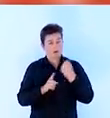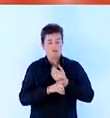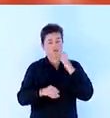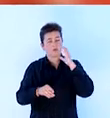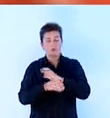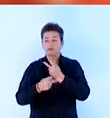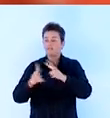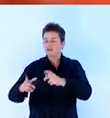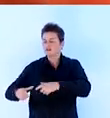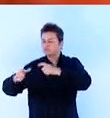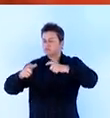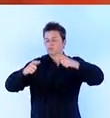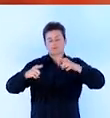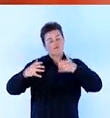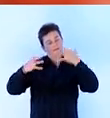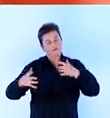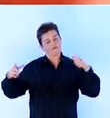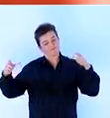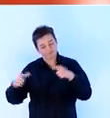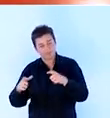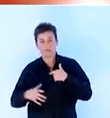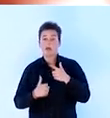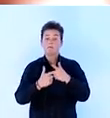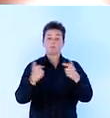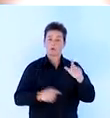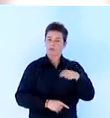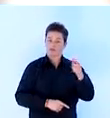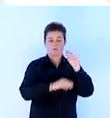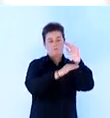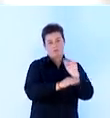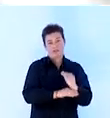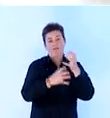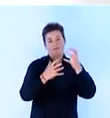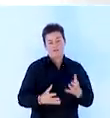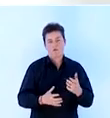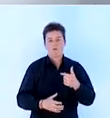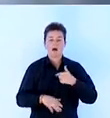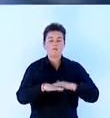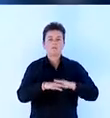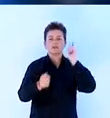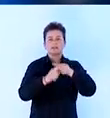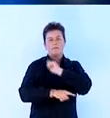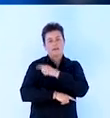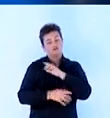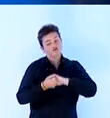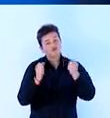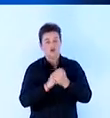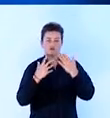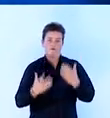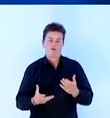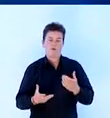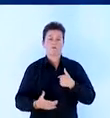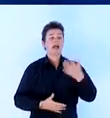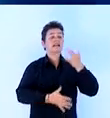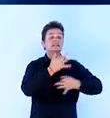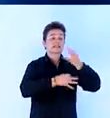urbain. Je préserverai notre biodiversité. Je veux changer des politiques énergétiques. Qu'on ne vienne pas me dire que